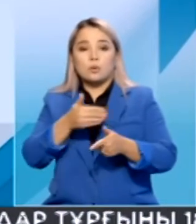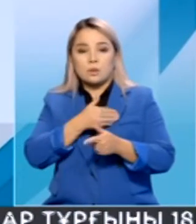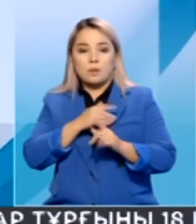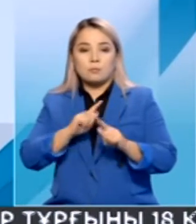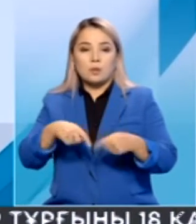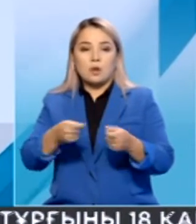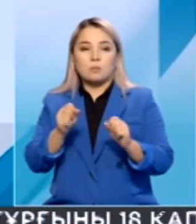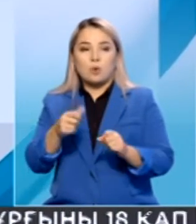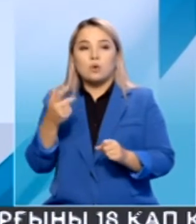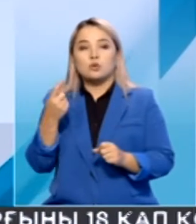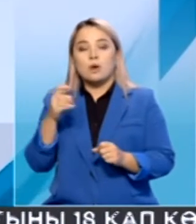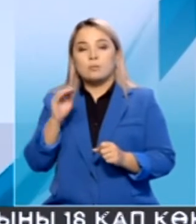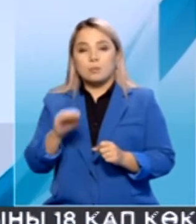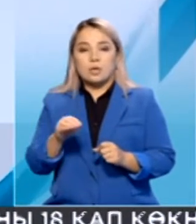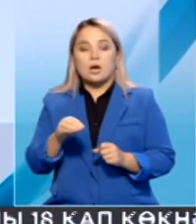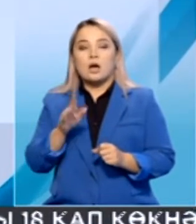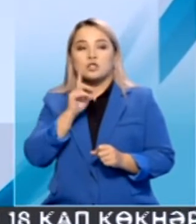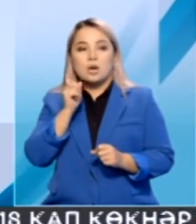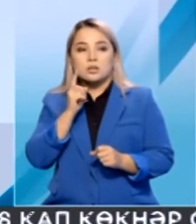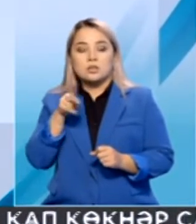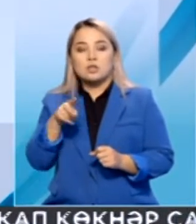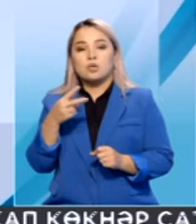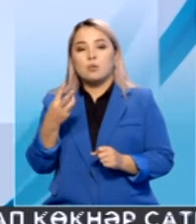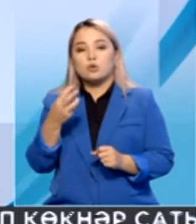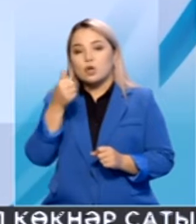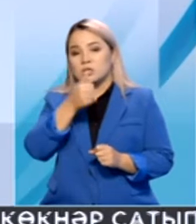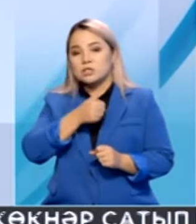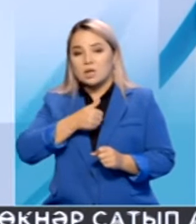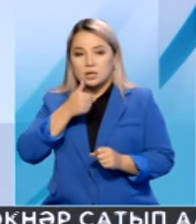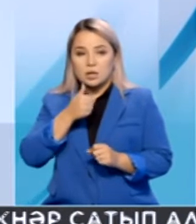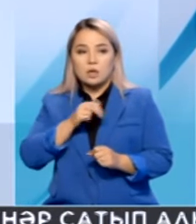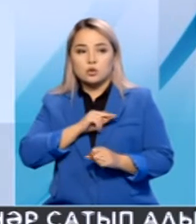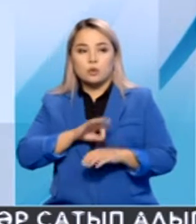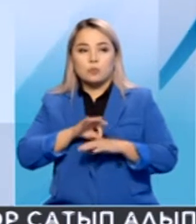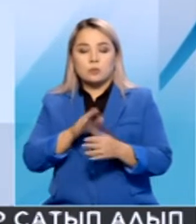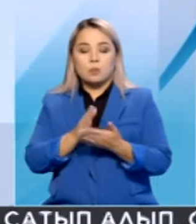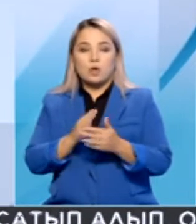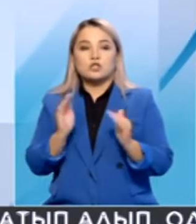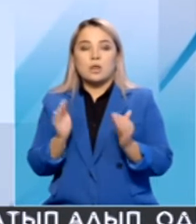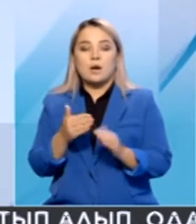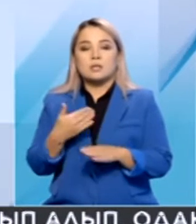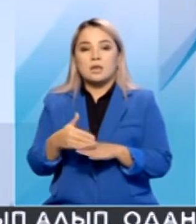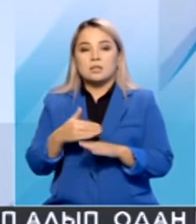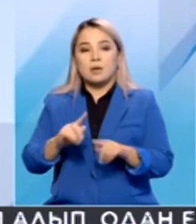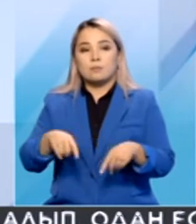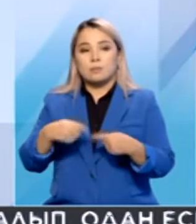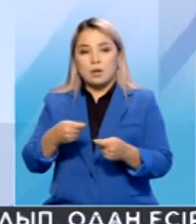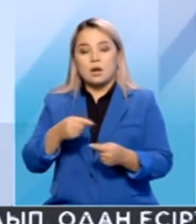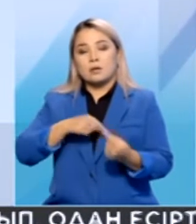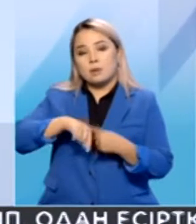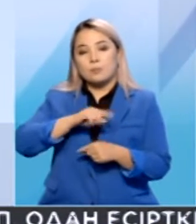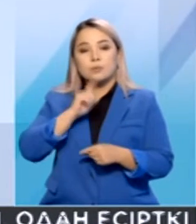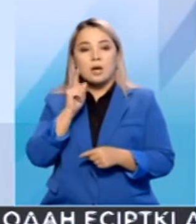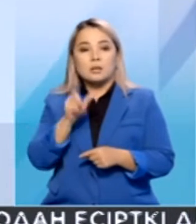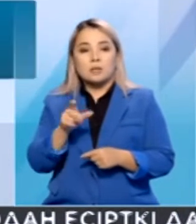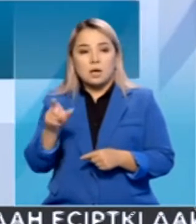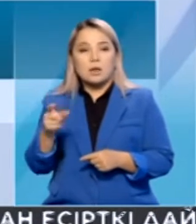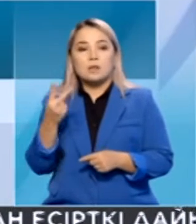жас жаңа жұмыспен қамтылады. Кәсіпкер жастарға 2,5 пайыз шағын несие беріледі. Шетелден келген көлікті